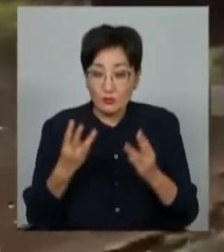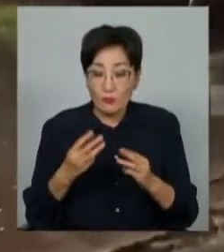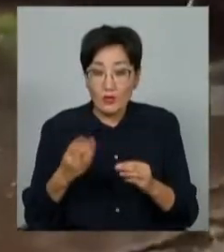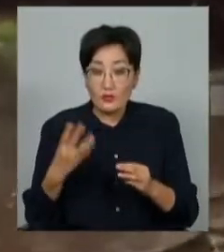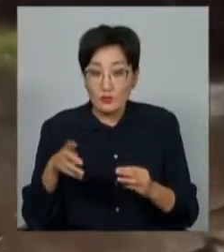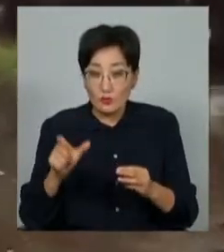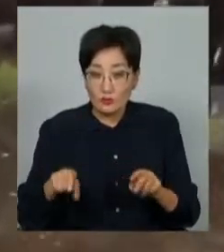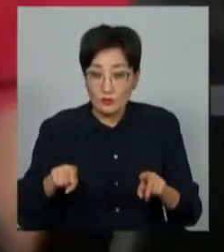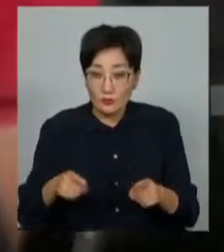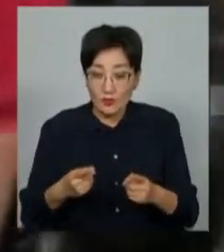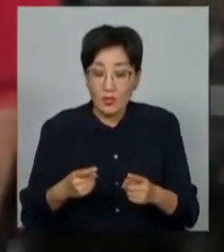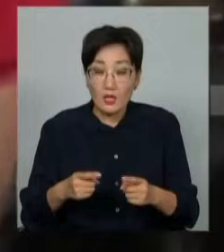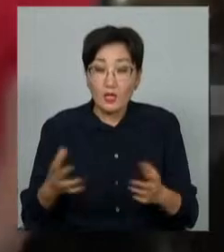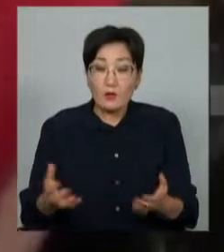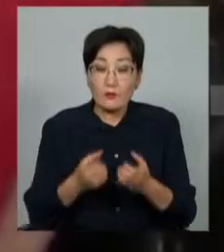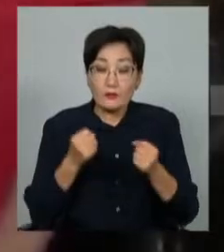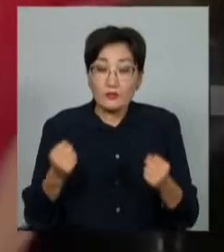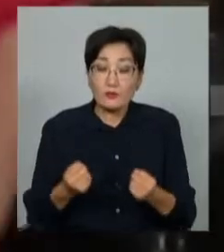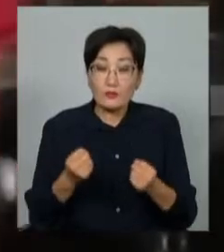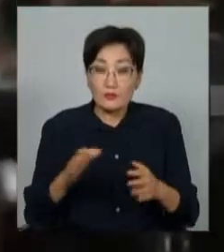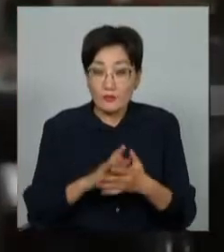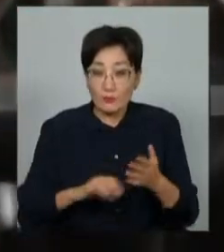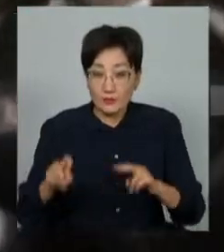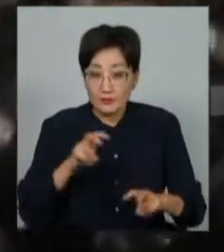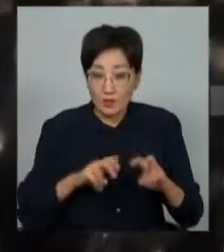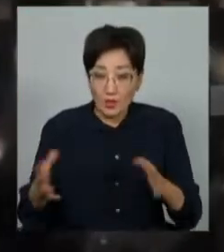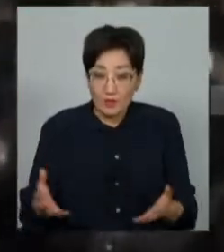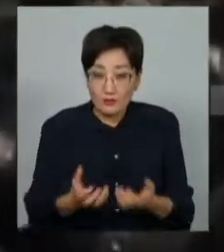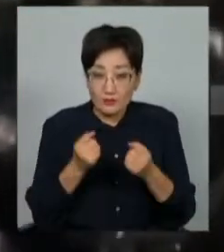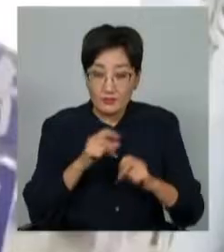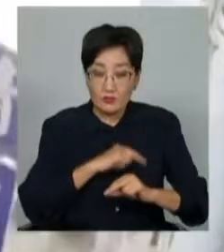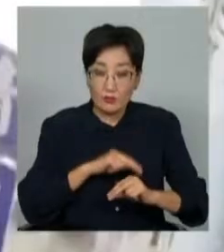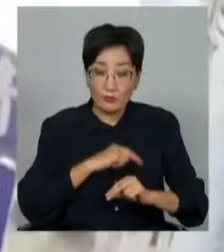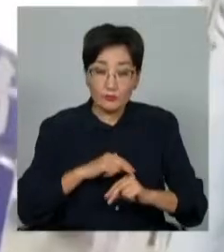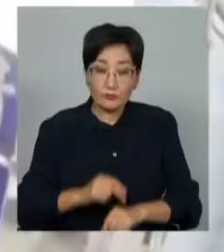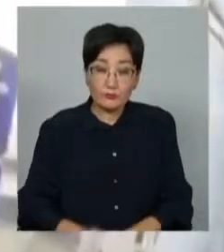4 человек. Спасатели и пожарные продолжают поисково-спасательные работы.